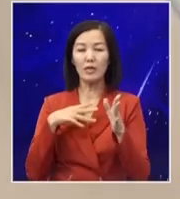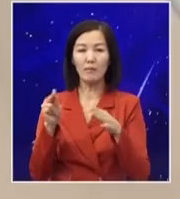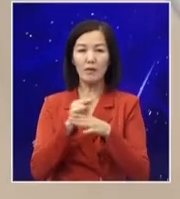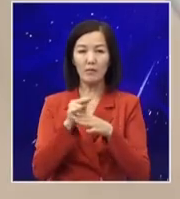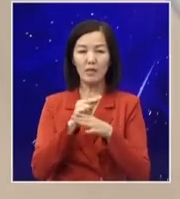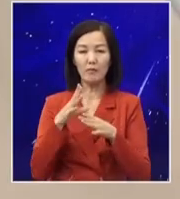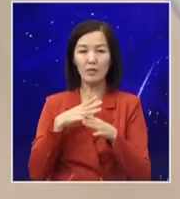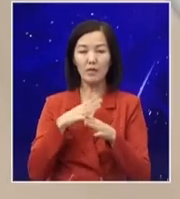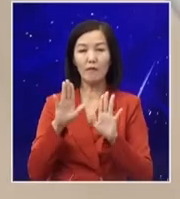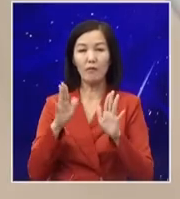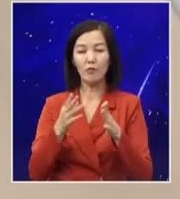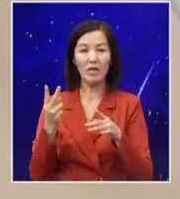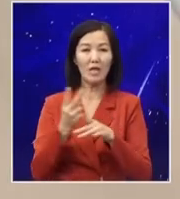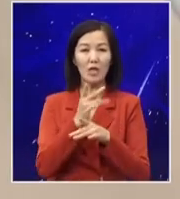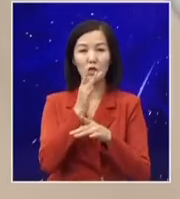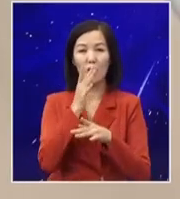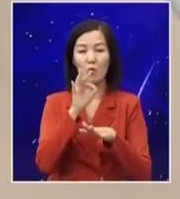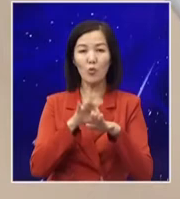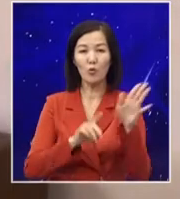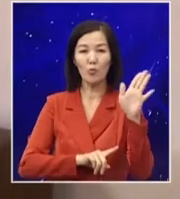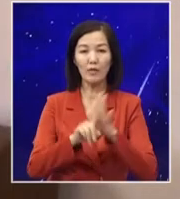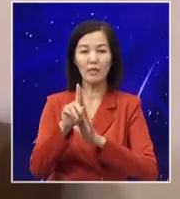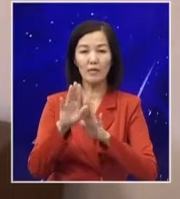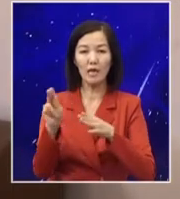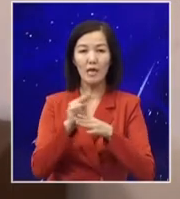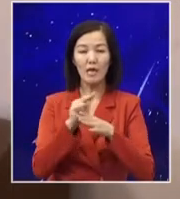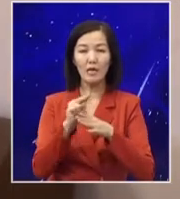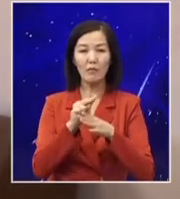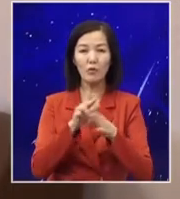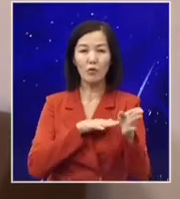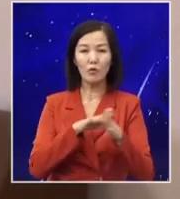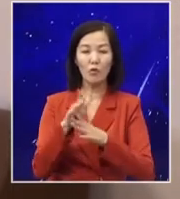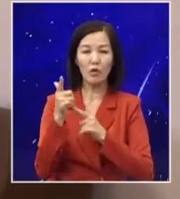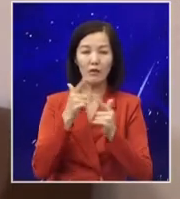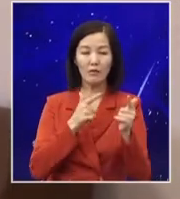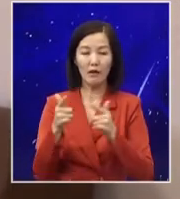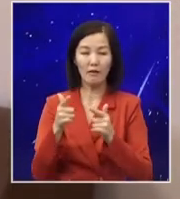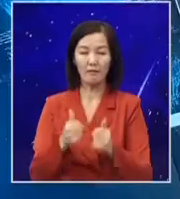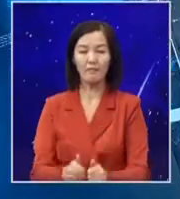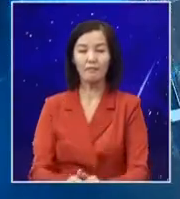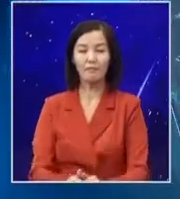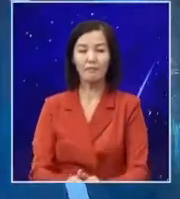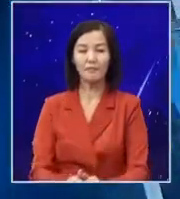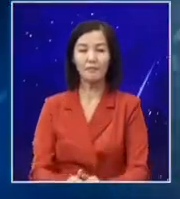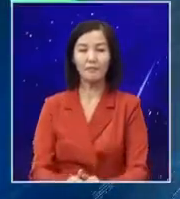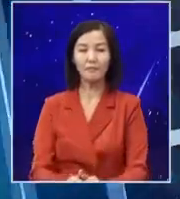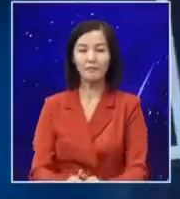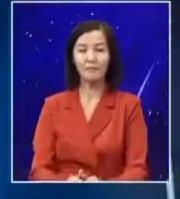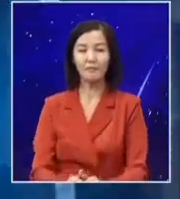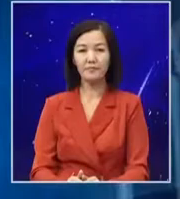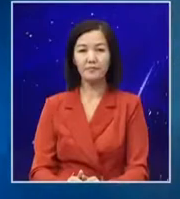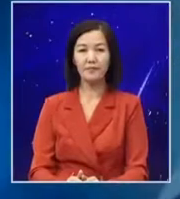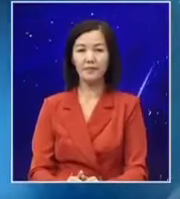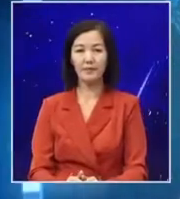алған. Алда жалда екінші кезең бола қалған жағдайда емдеу мекемесі емделушілерді қабылдауға дайын. Меруерт Қыдырбайқызы,